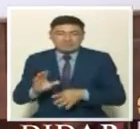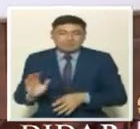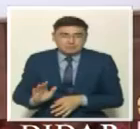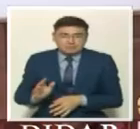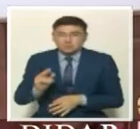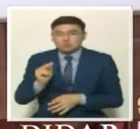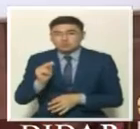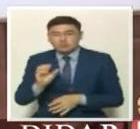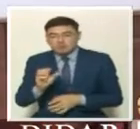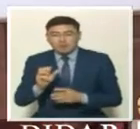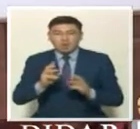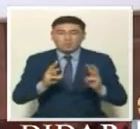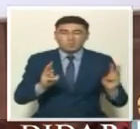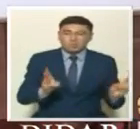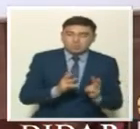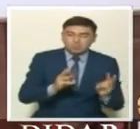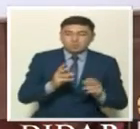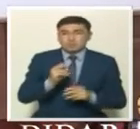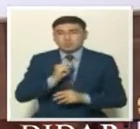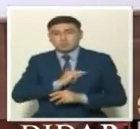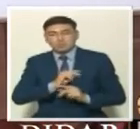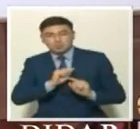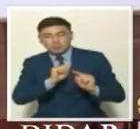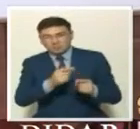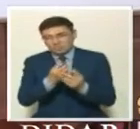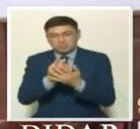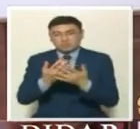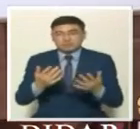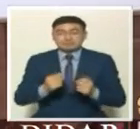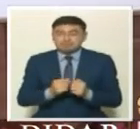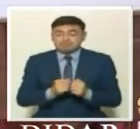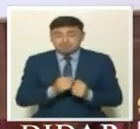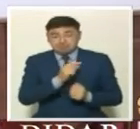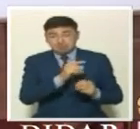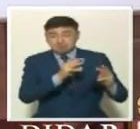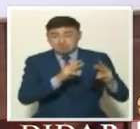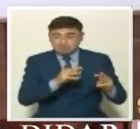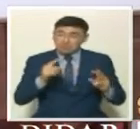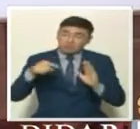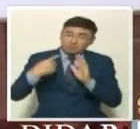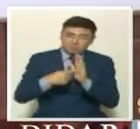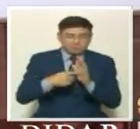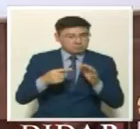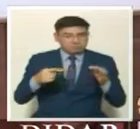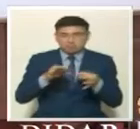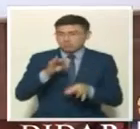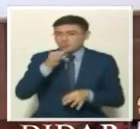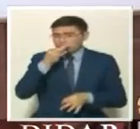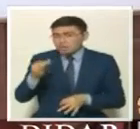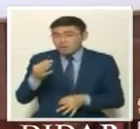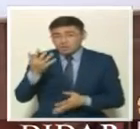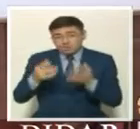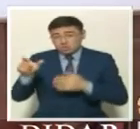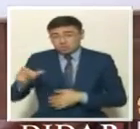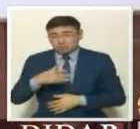ситуаций, противопожарная служба, вопросы трудоустройства. Вице-министр четко ответил на все вопросы. Если ответ был неудовлетворительным, мы еще раз